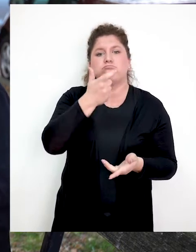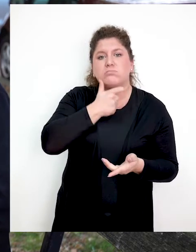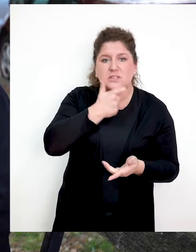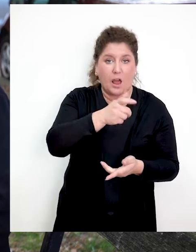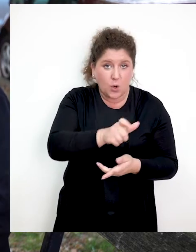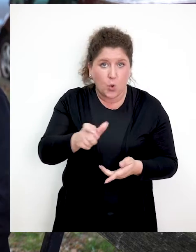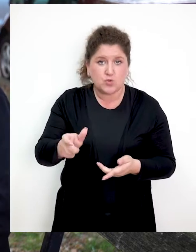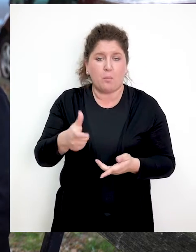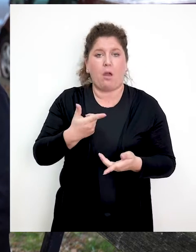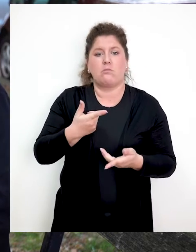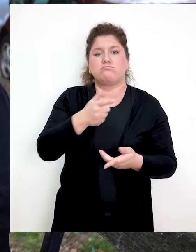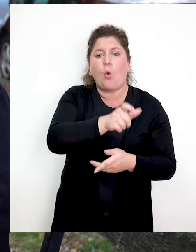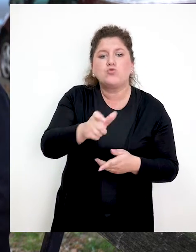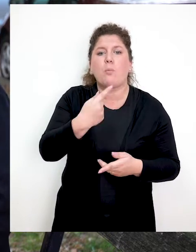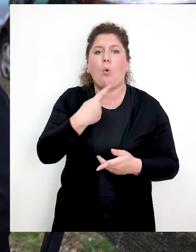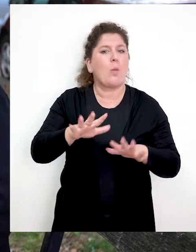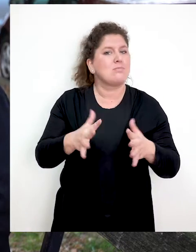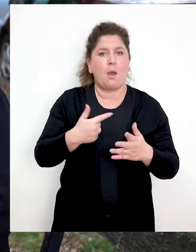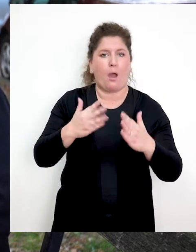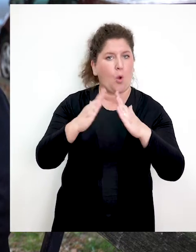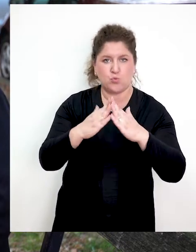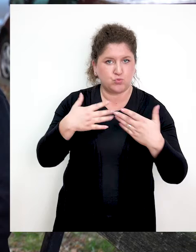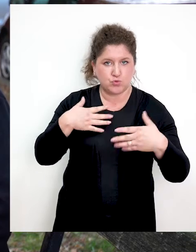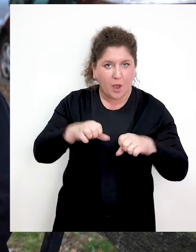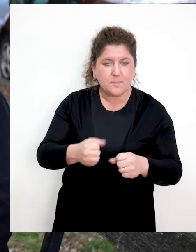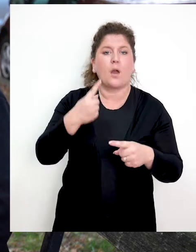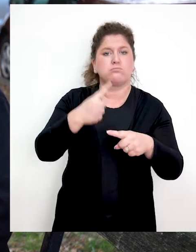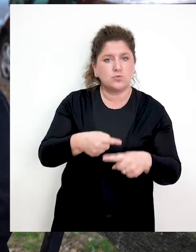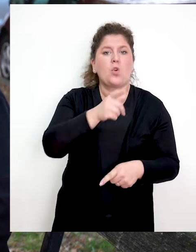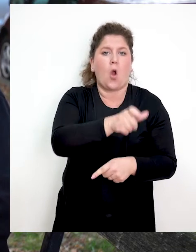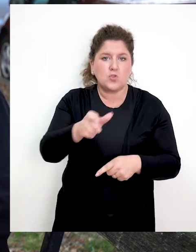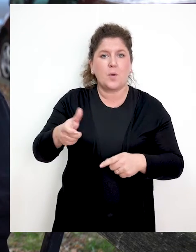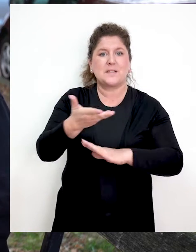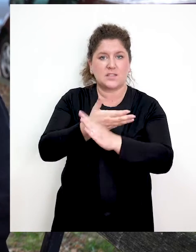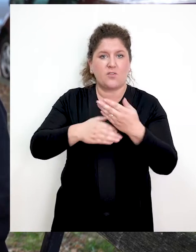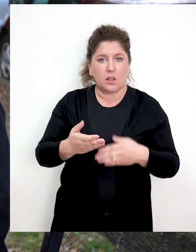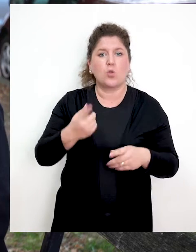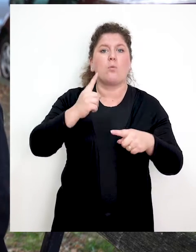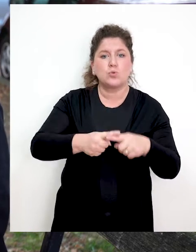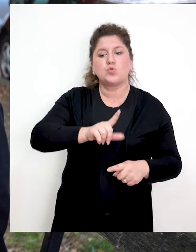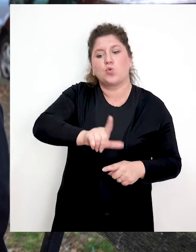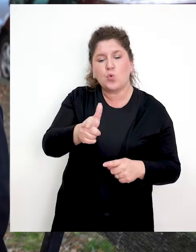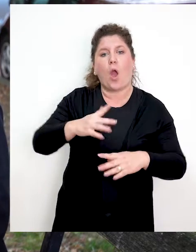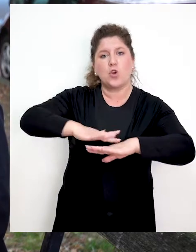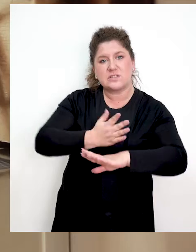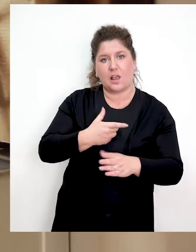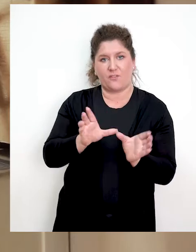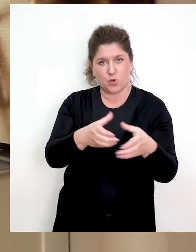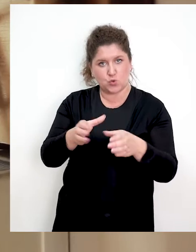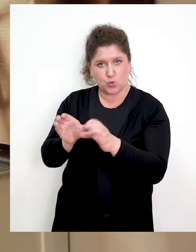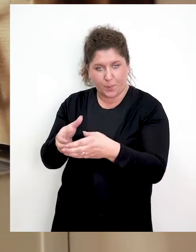osobe, beskućnici, osobe s invaliditetom i sve one kategorije koje spadaju u rizične skupine.